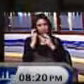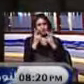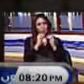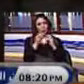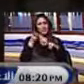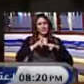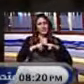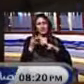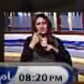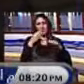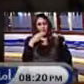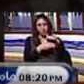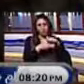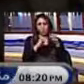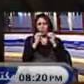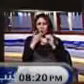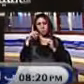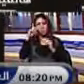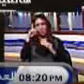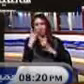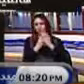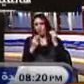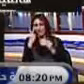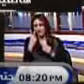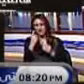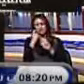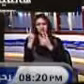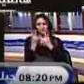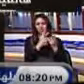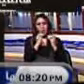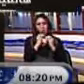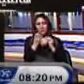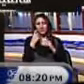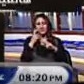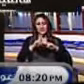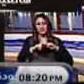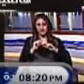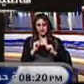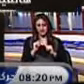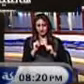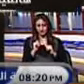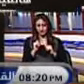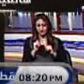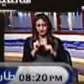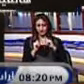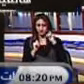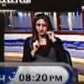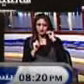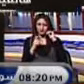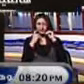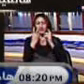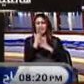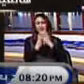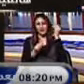في الكواليس امام مبارك وابنائه علاء وجمال؟ هل لفت نظرك اي حاجه غير عاديه؟ جمال دخل